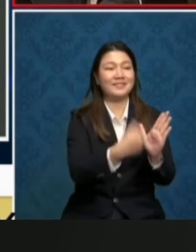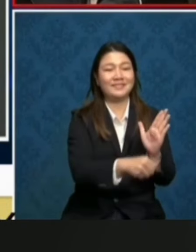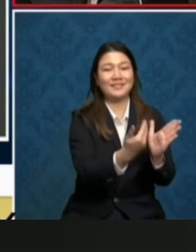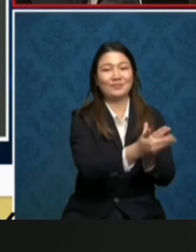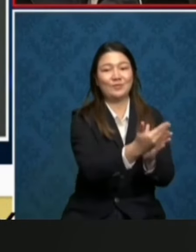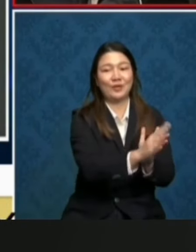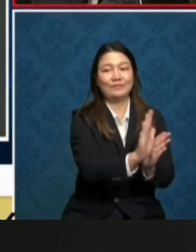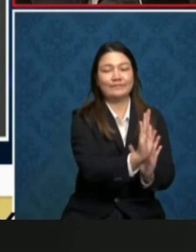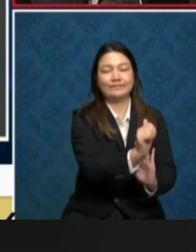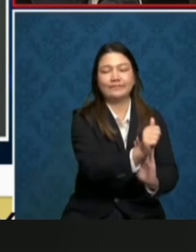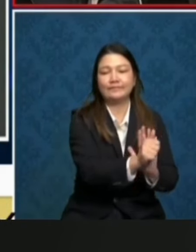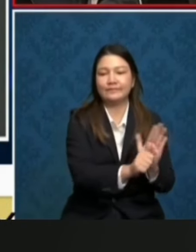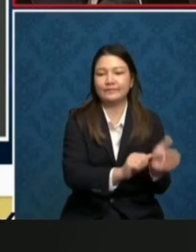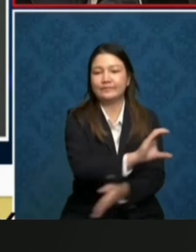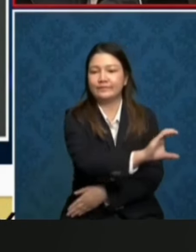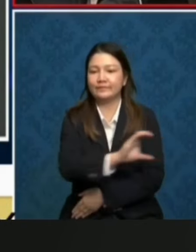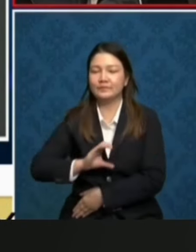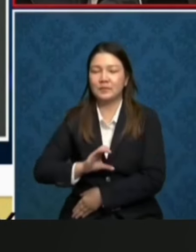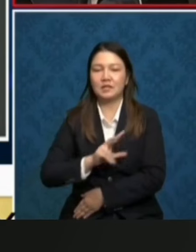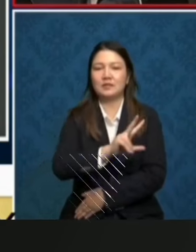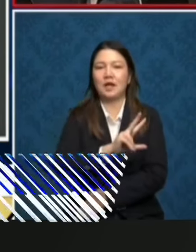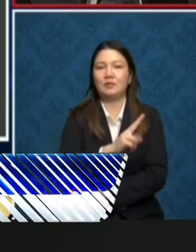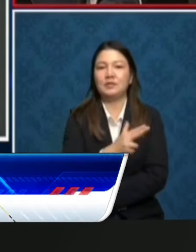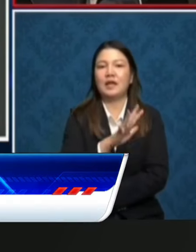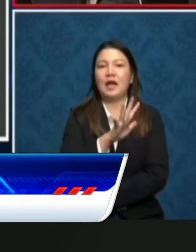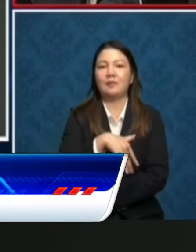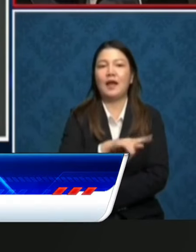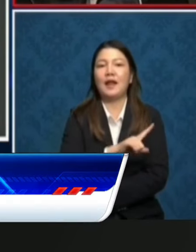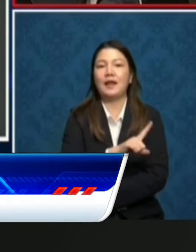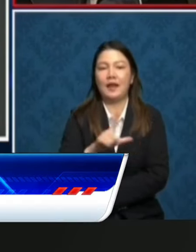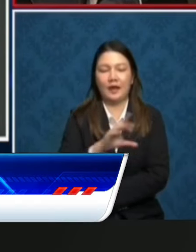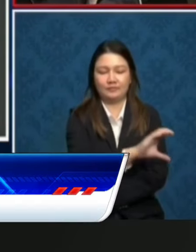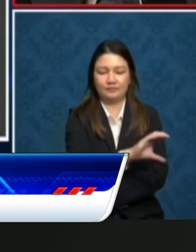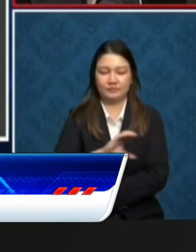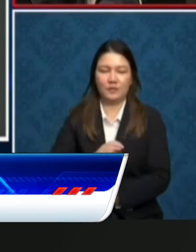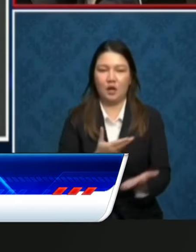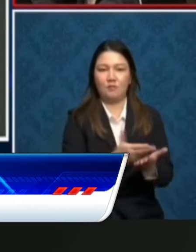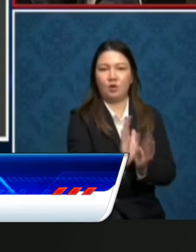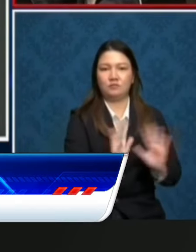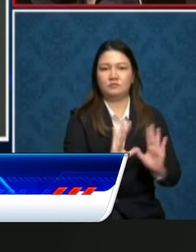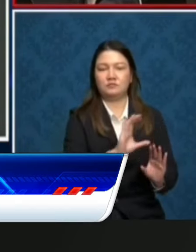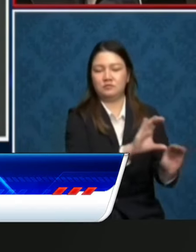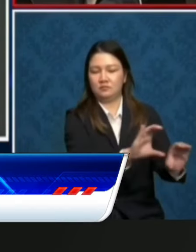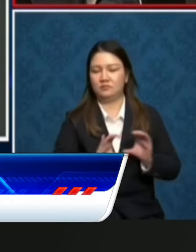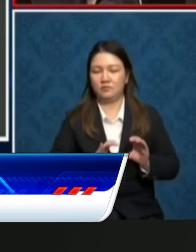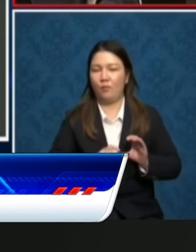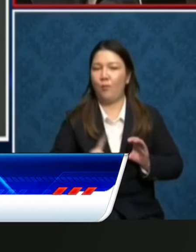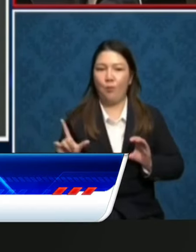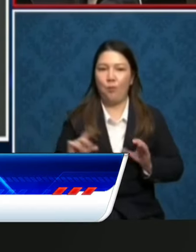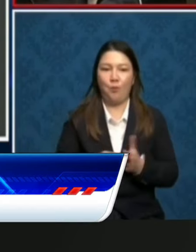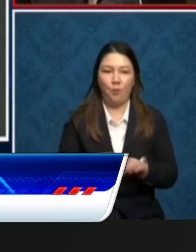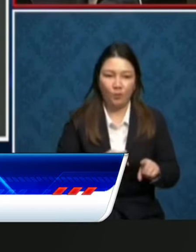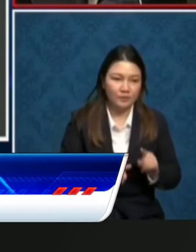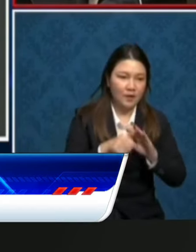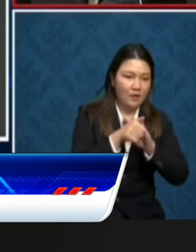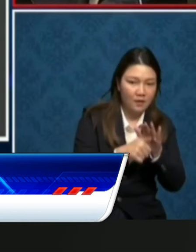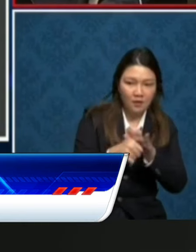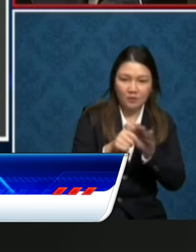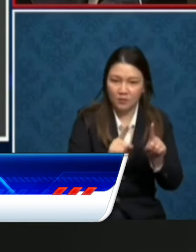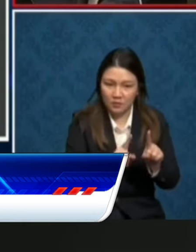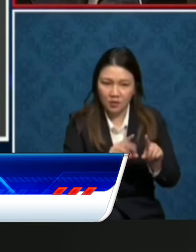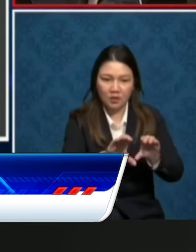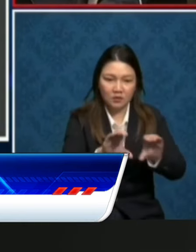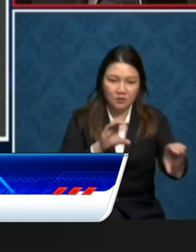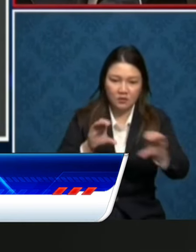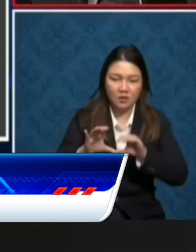ไป 35,000 ล้านบาทเรียกได้ว่าหน้ามืดแล้วนะคะมีเงินตรงไหนซ่อนตรงไหนเก๊ะไหน